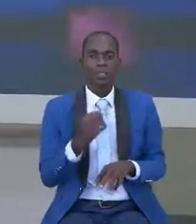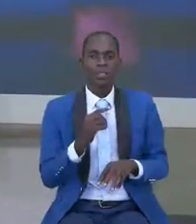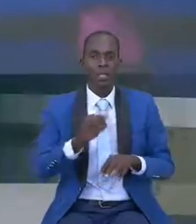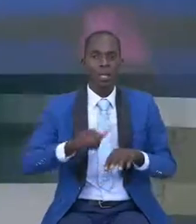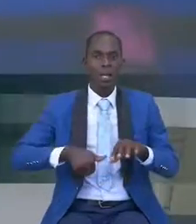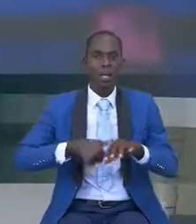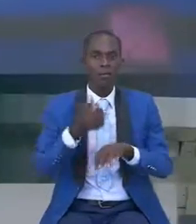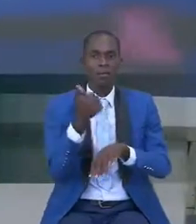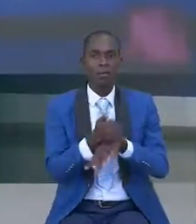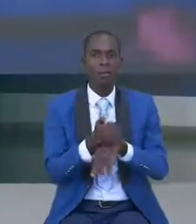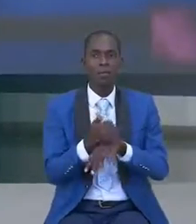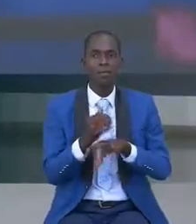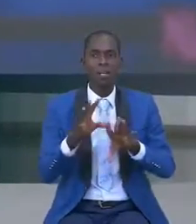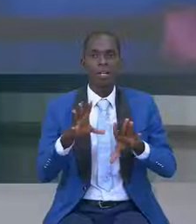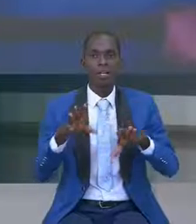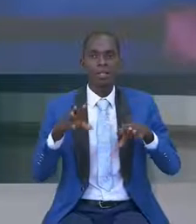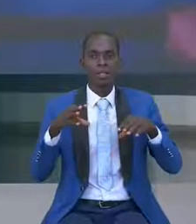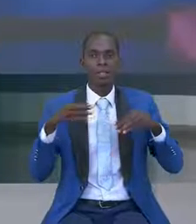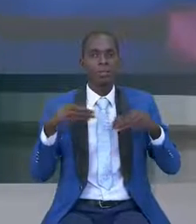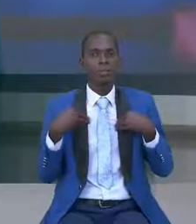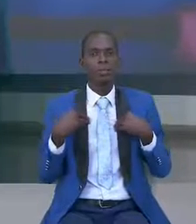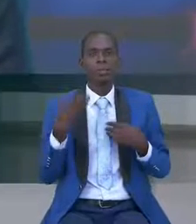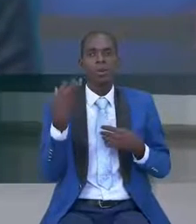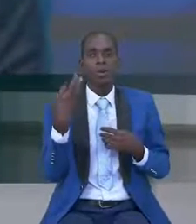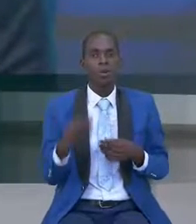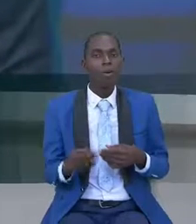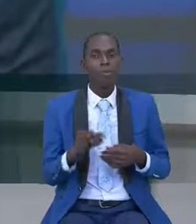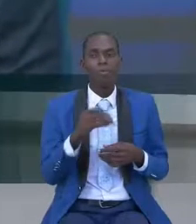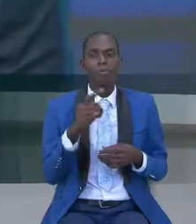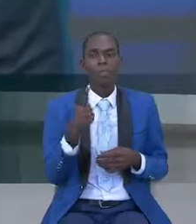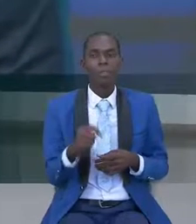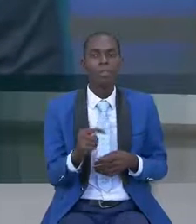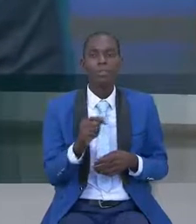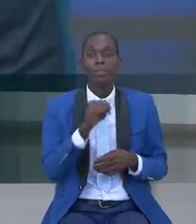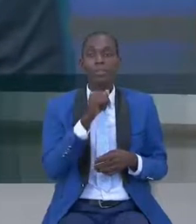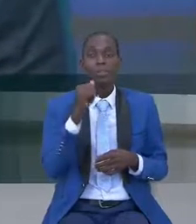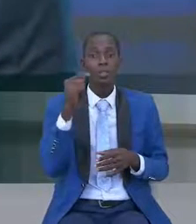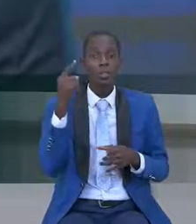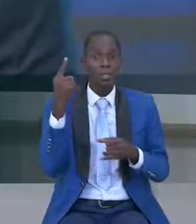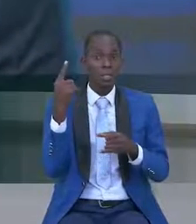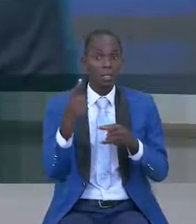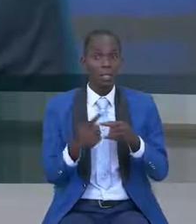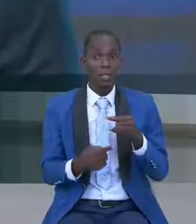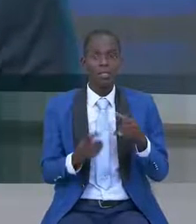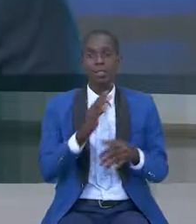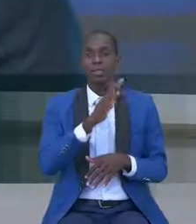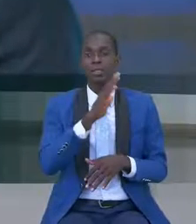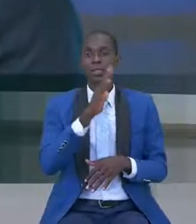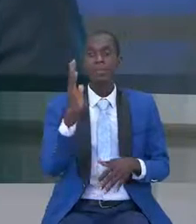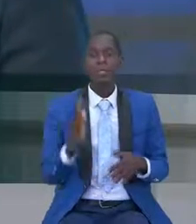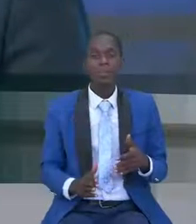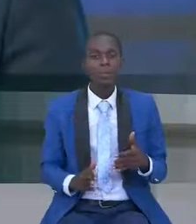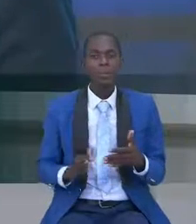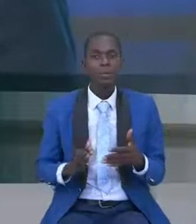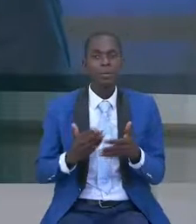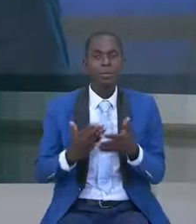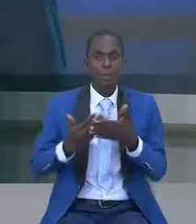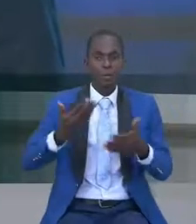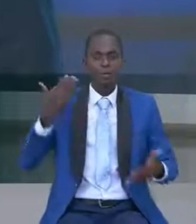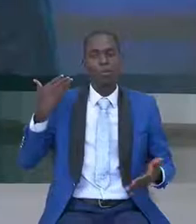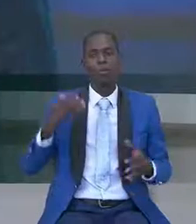L'acceptation affirmée de l'accomplissement sans précédent de Dieu.